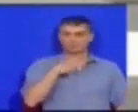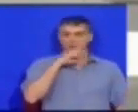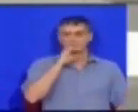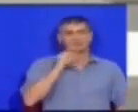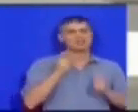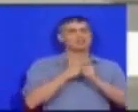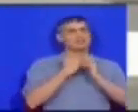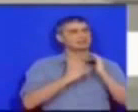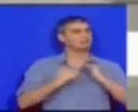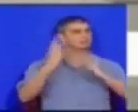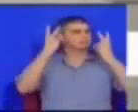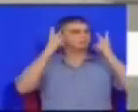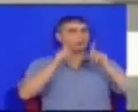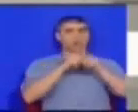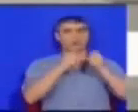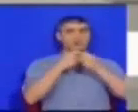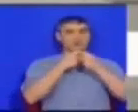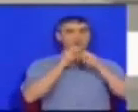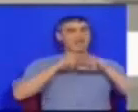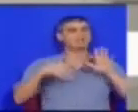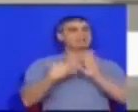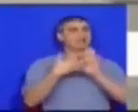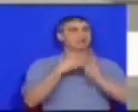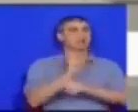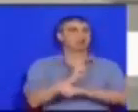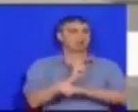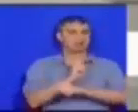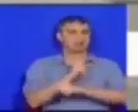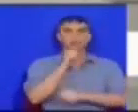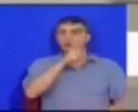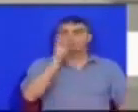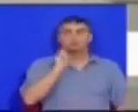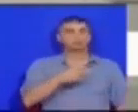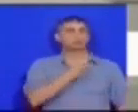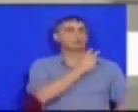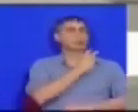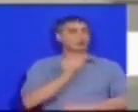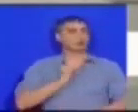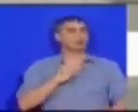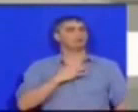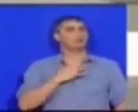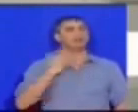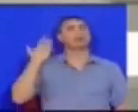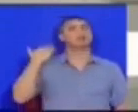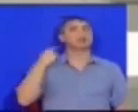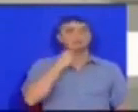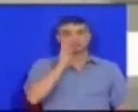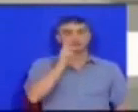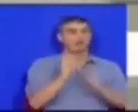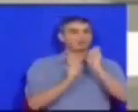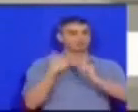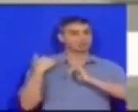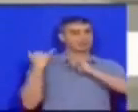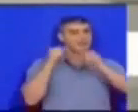מדבר על יחידת עילית, כמו היחידה הארצית לחקירות הונאה, ששם יש פקודים שלי, לשעבר, שם יש אנשים